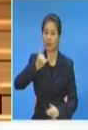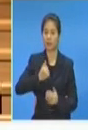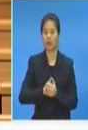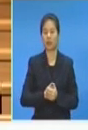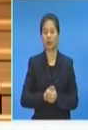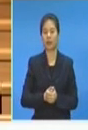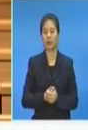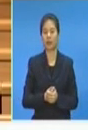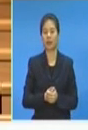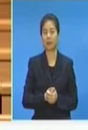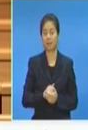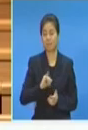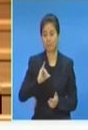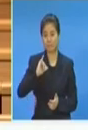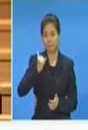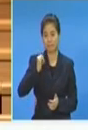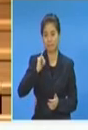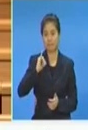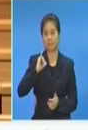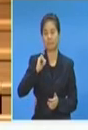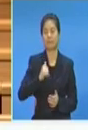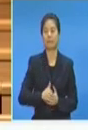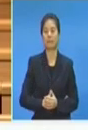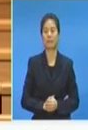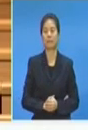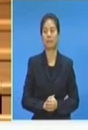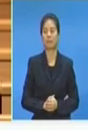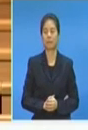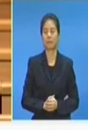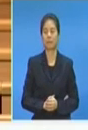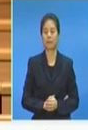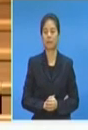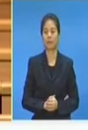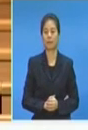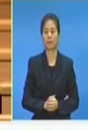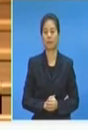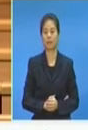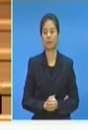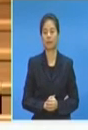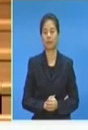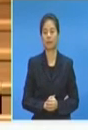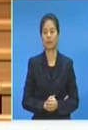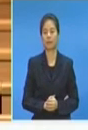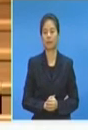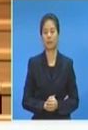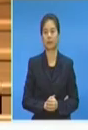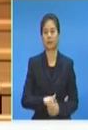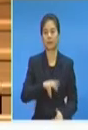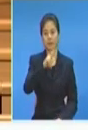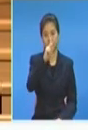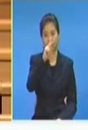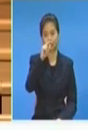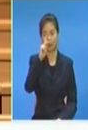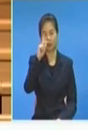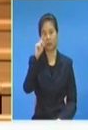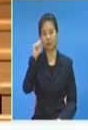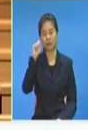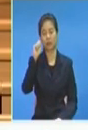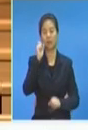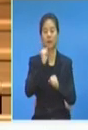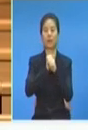ผมมีคำว่าหรือเปล่าอยู่เขาให้กกต.เป็นองค์กรหลักที่รับผิดช